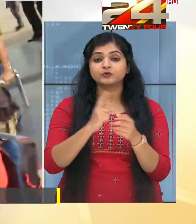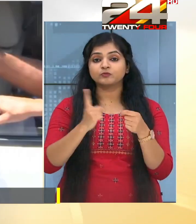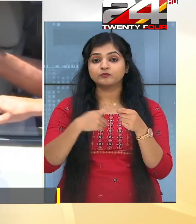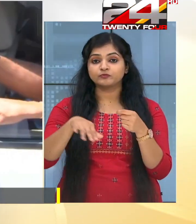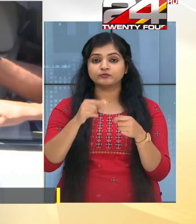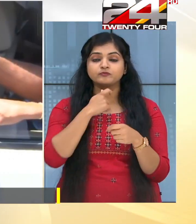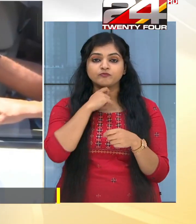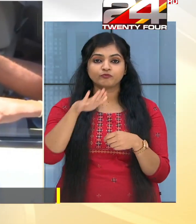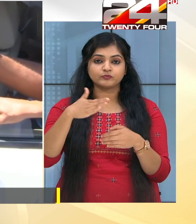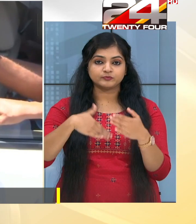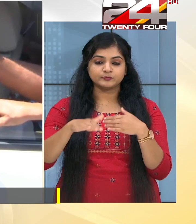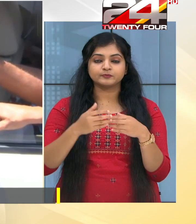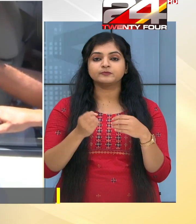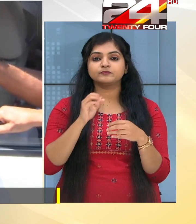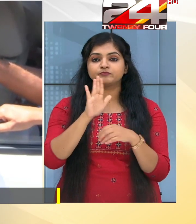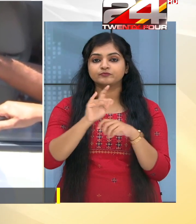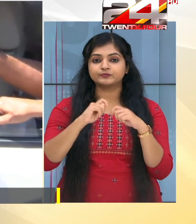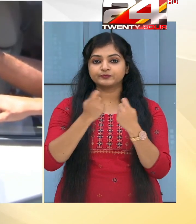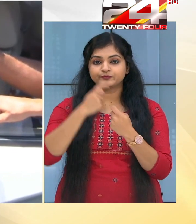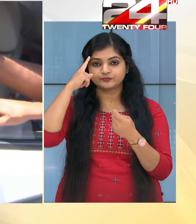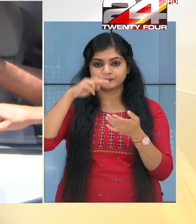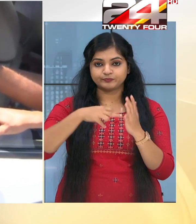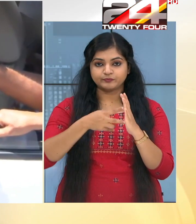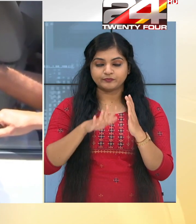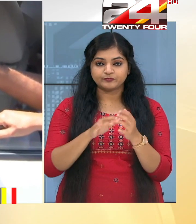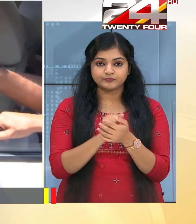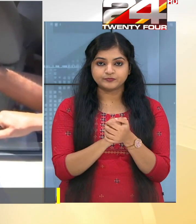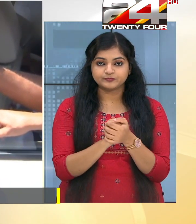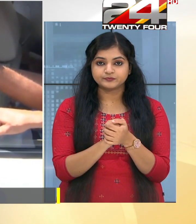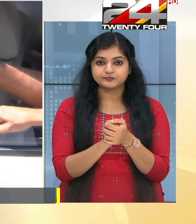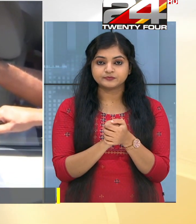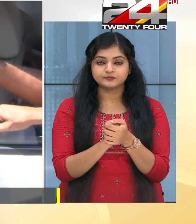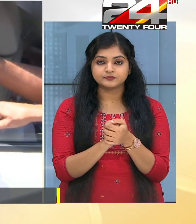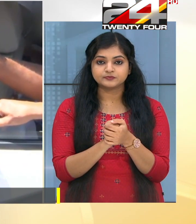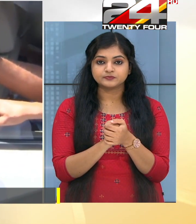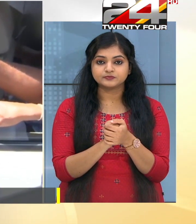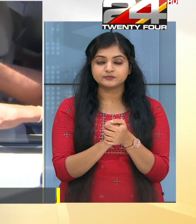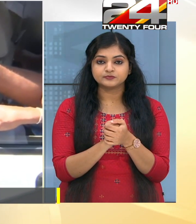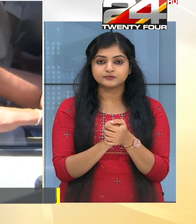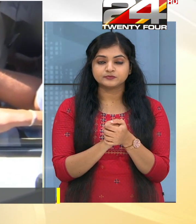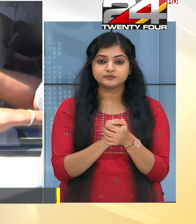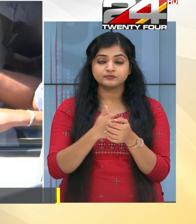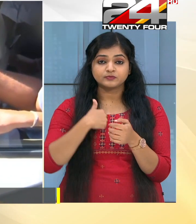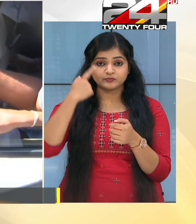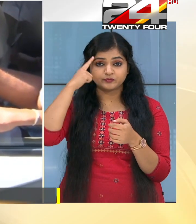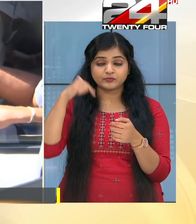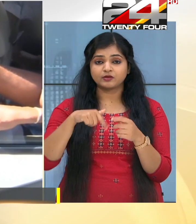തീരുമാനമായിട്ടുണ്ട്. My party high command will take his call. I have not decided to go to Delhi